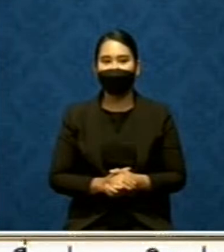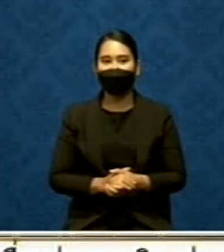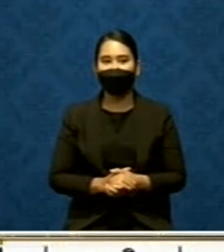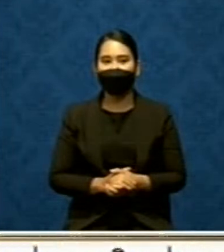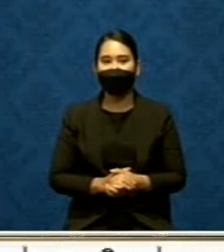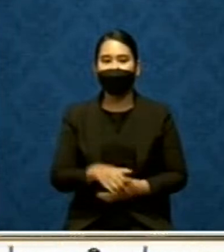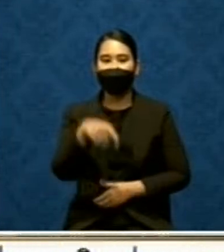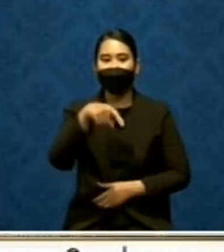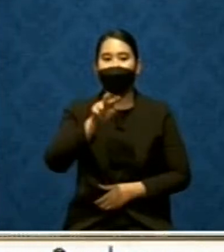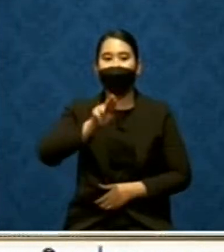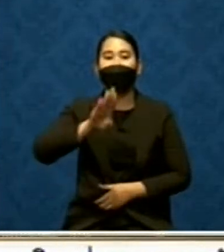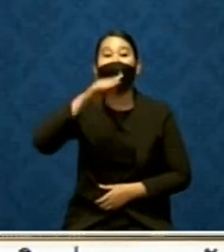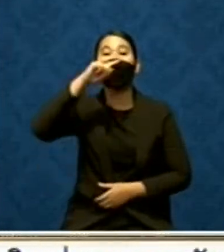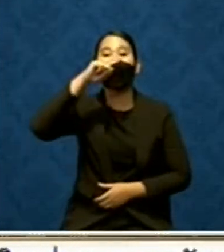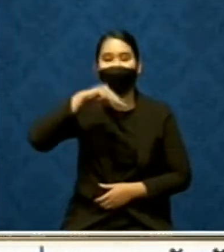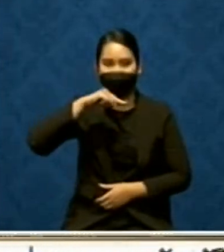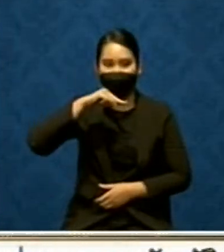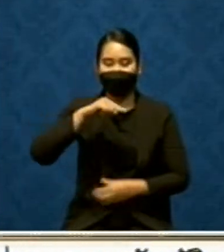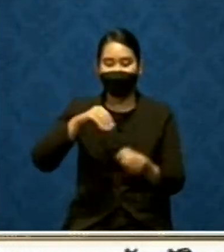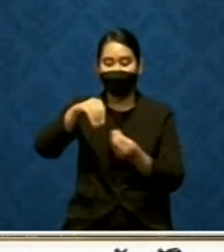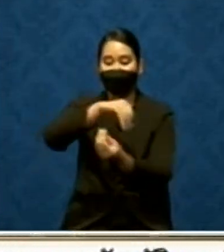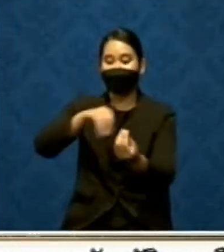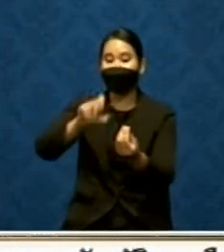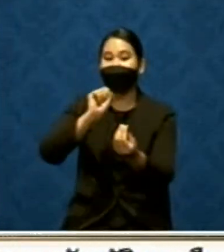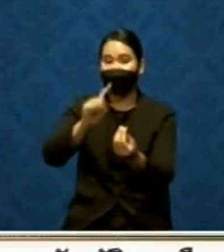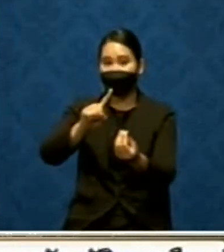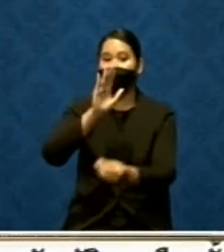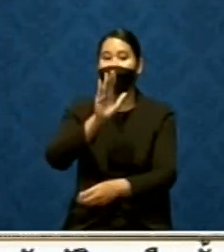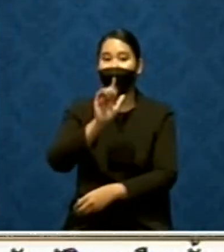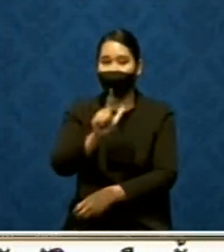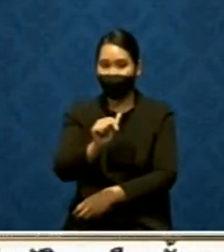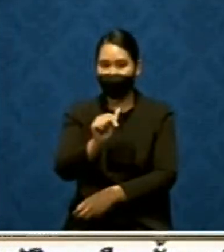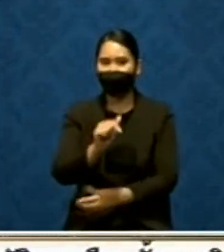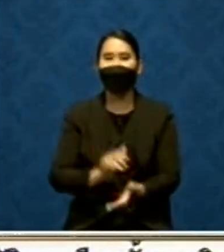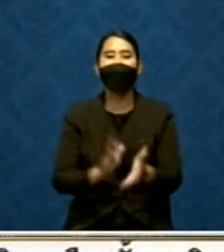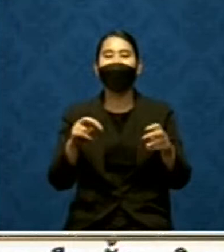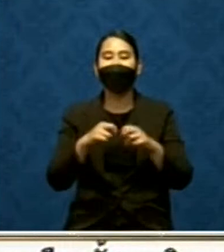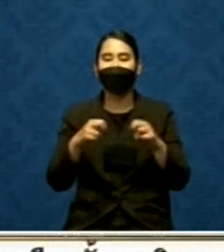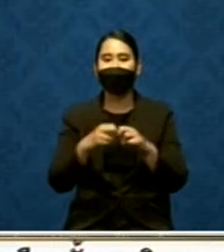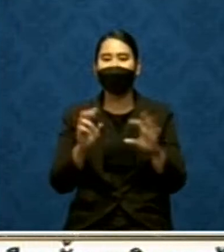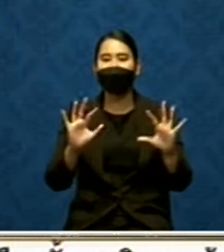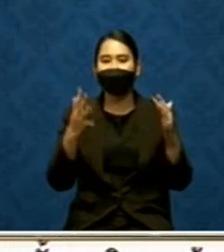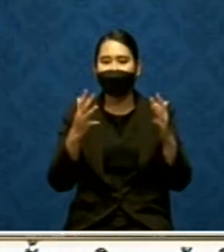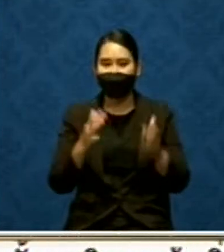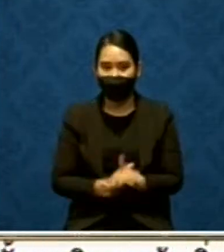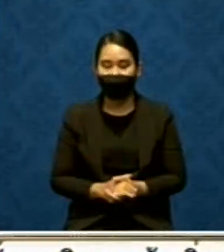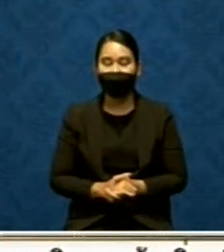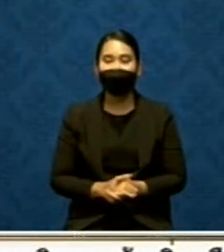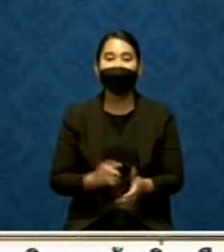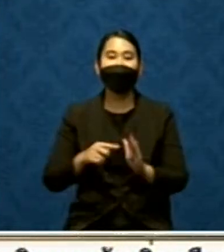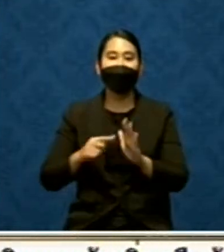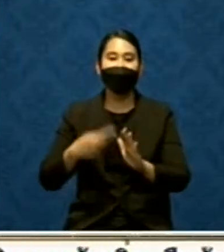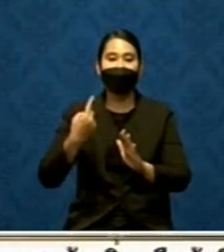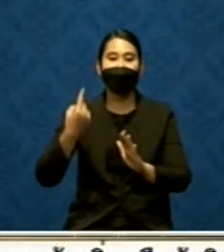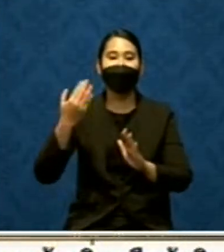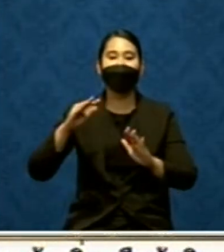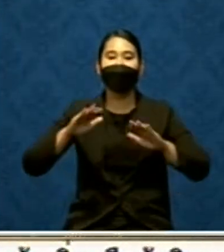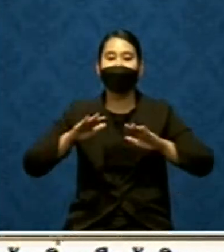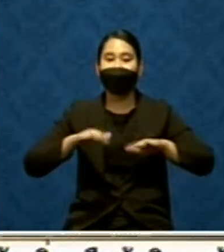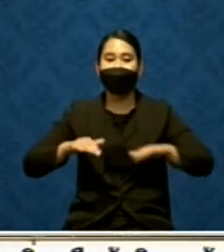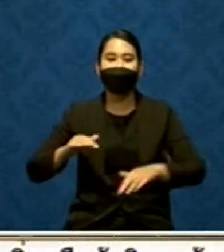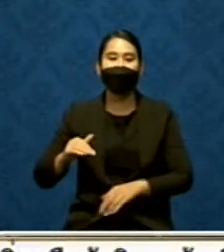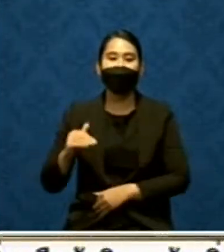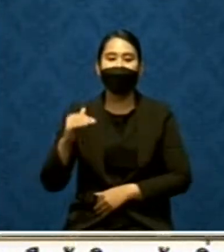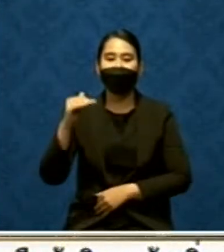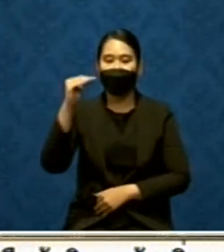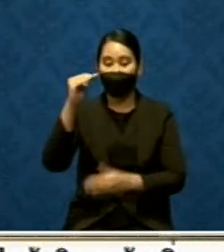ไทยเหมือนจะเอาเรื่องของเศรษฐกิจเป็นที่ตั้งไม่มีปัญหาครับตั้งแต่เด็กมาเรียนมาคุ